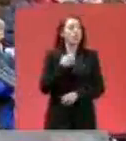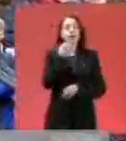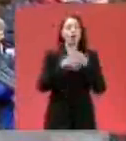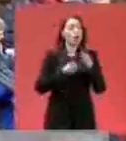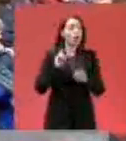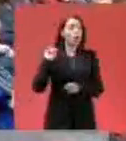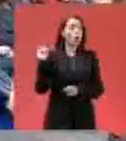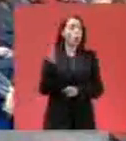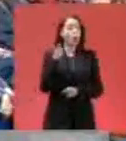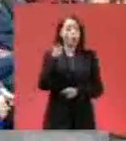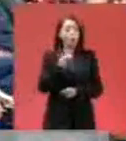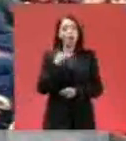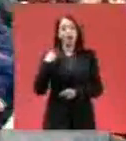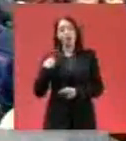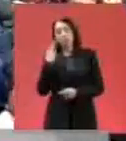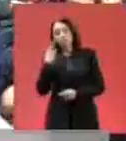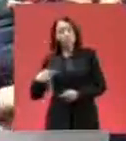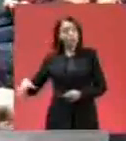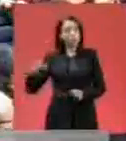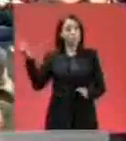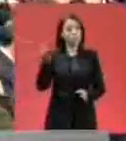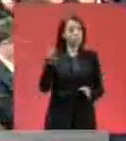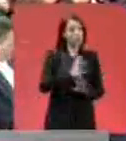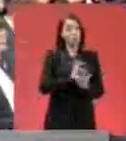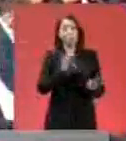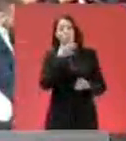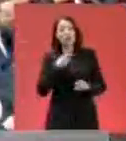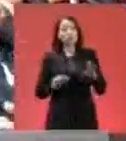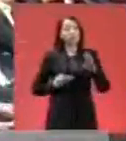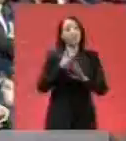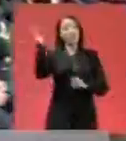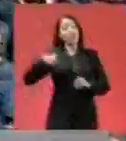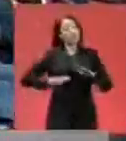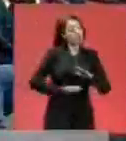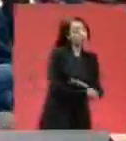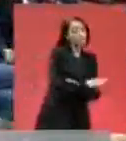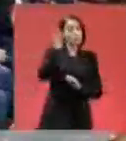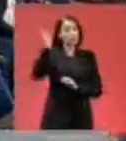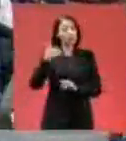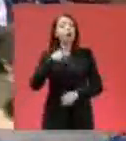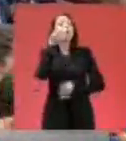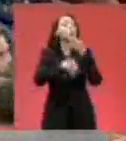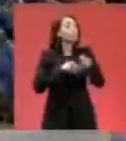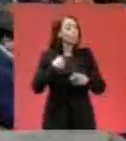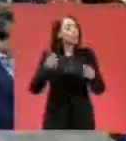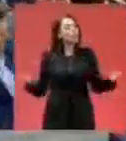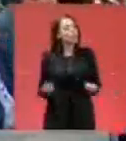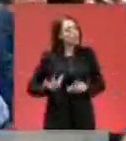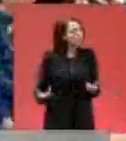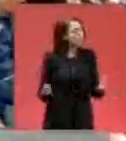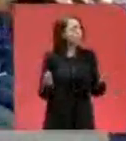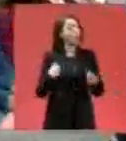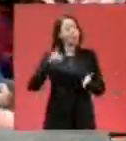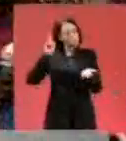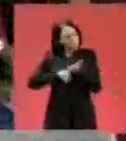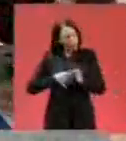δεν ισχυρίζομαι ότι όλα όσα συμβαίνουν γύρω μας είναι τέλεια, ότι ζούμε στο παράδεισο, ότι βγήκαμε από την κρίση. Ισχυρίζομαι όμως ότι κάναμε πολλά και ότι πρέπει